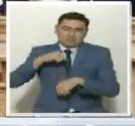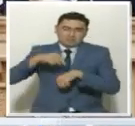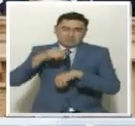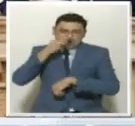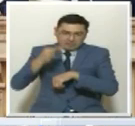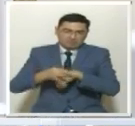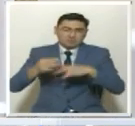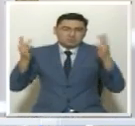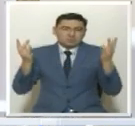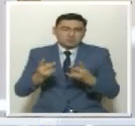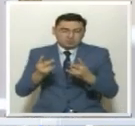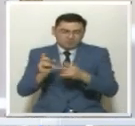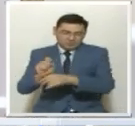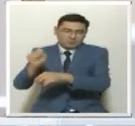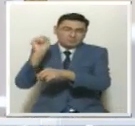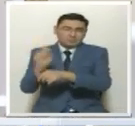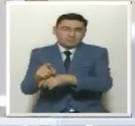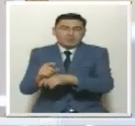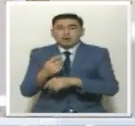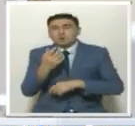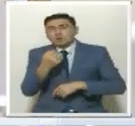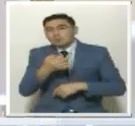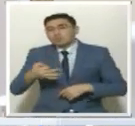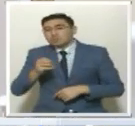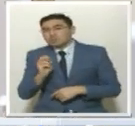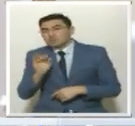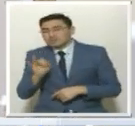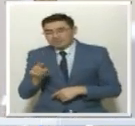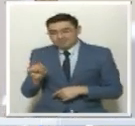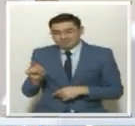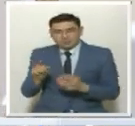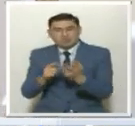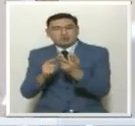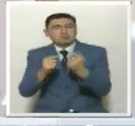Аппараттық жиын қорытындысы бойынша облыс әкімі жауапты тұлғаларға бірқатар нақты тапсырмалар берді.